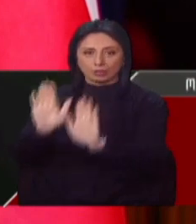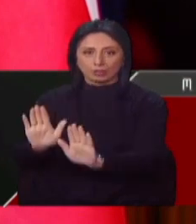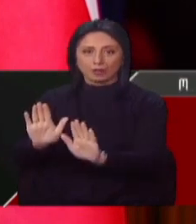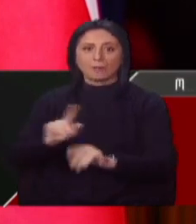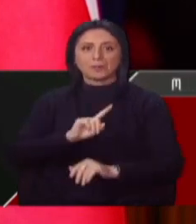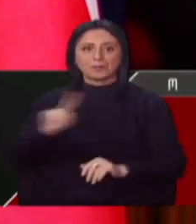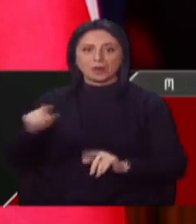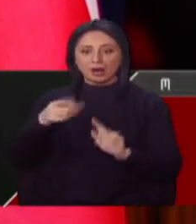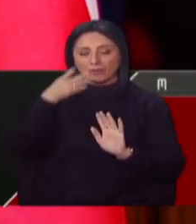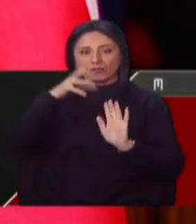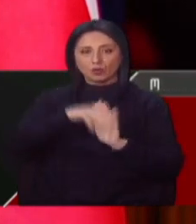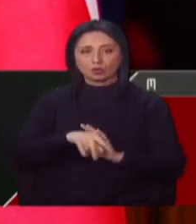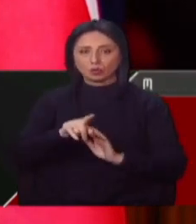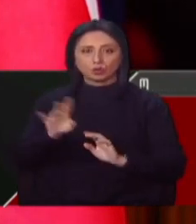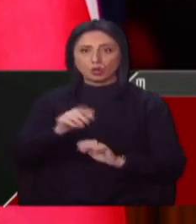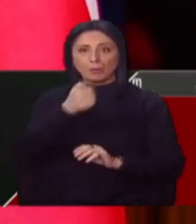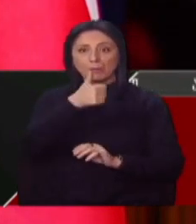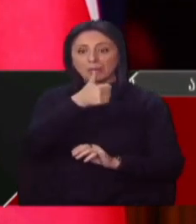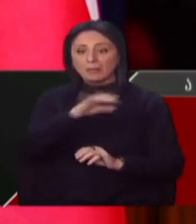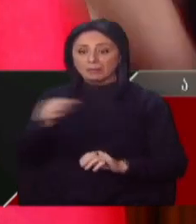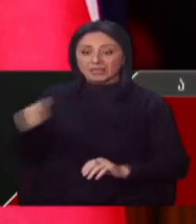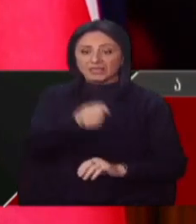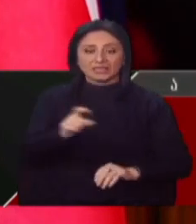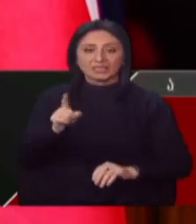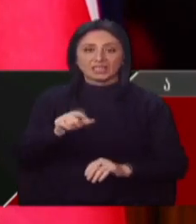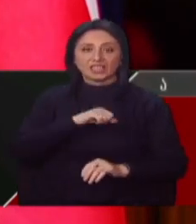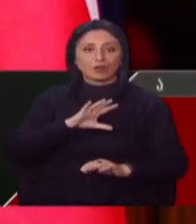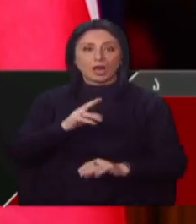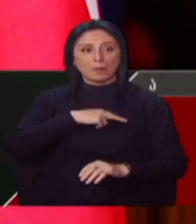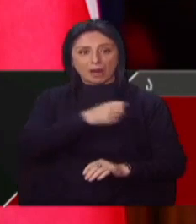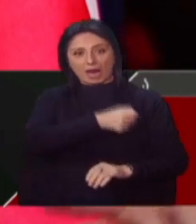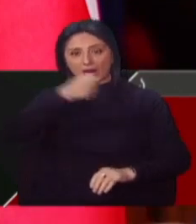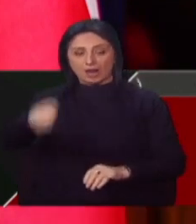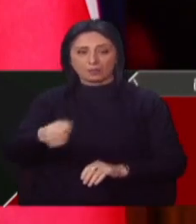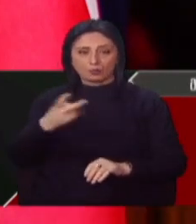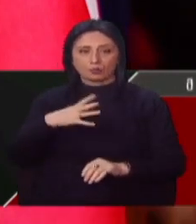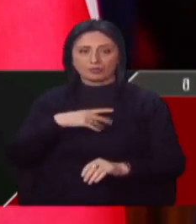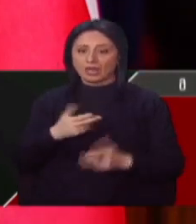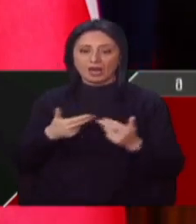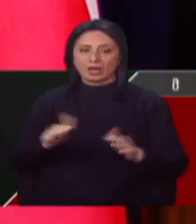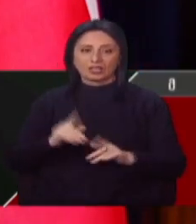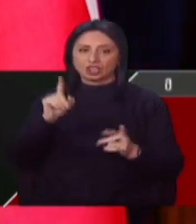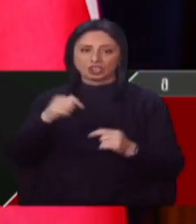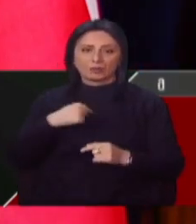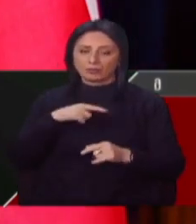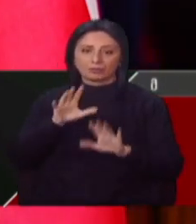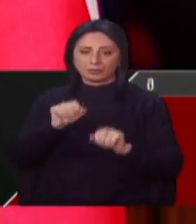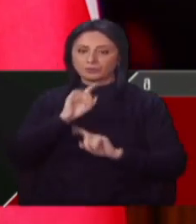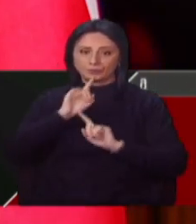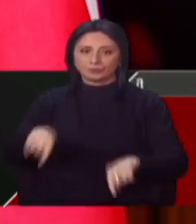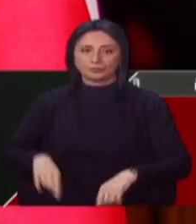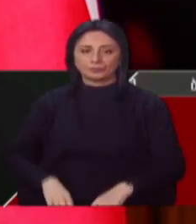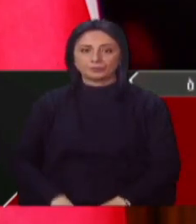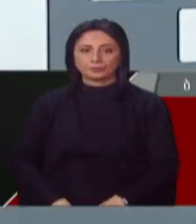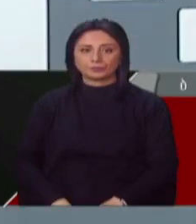condes, magram, imodrovulat, are nici nevodes premier ministru, are nici nevodes parlamentis pier. E zarga izier asta și să vă amisat mea, am asumat să arda